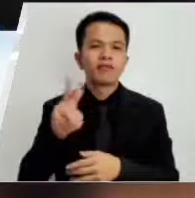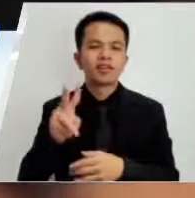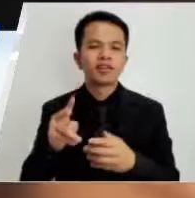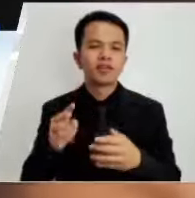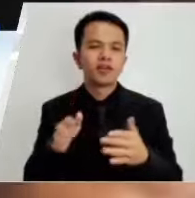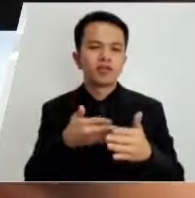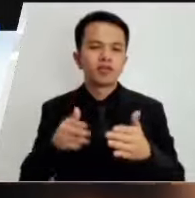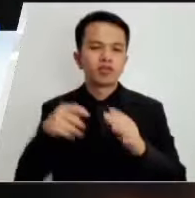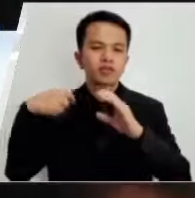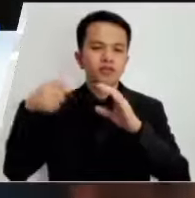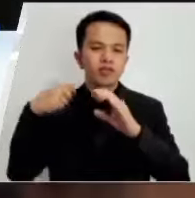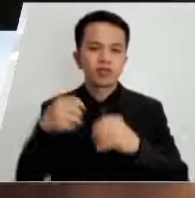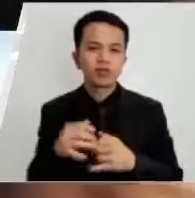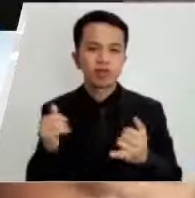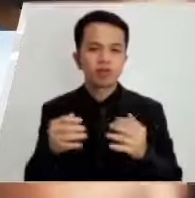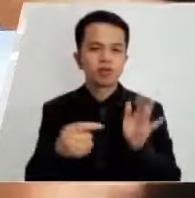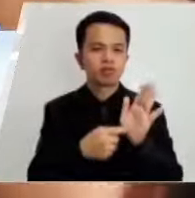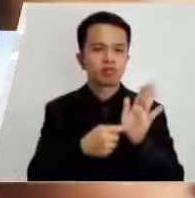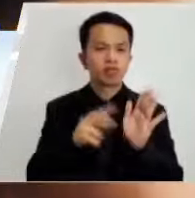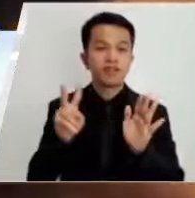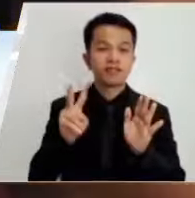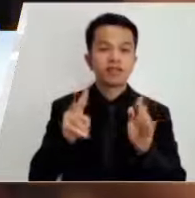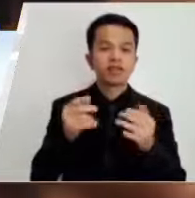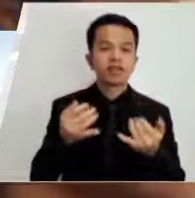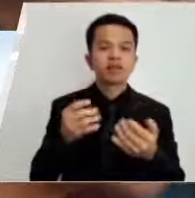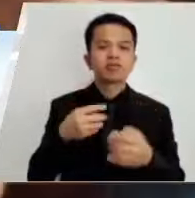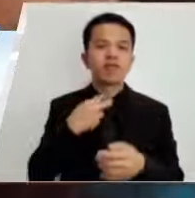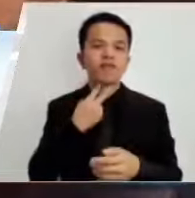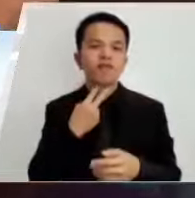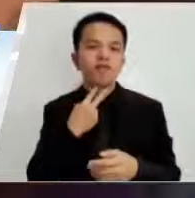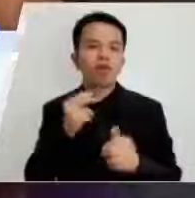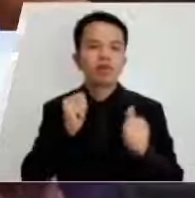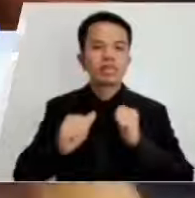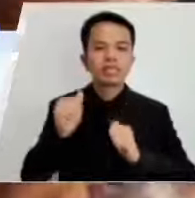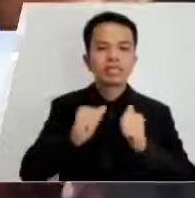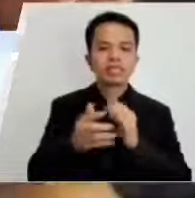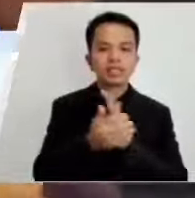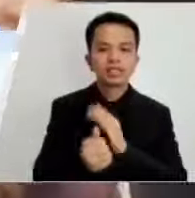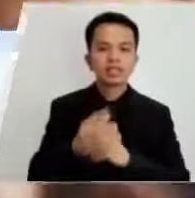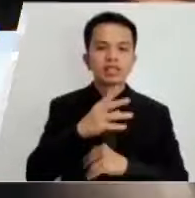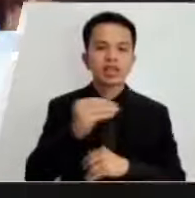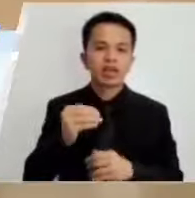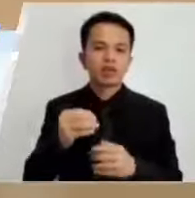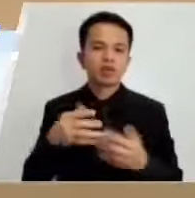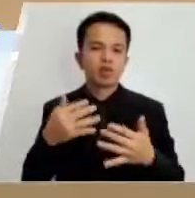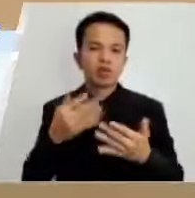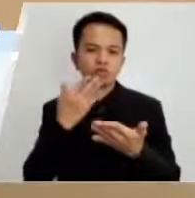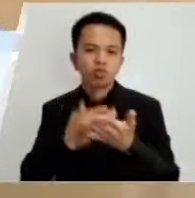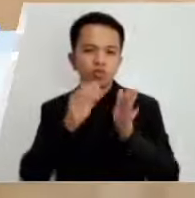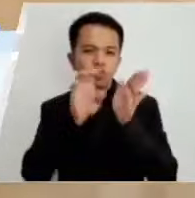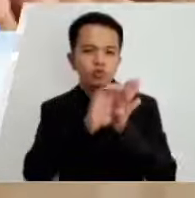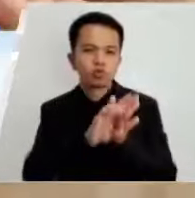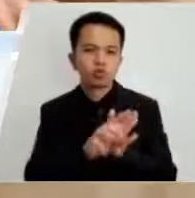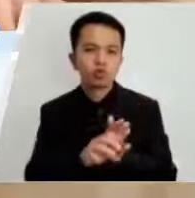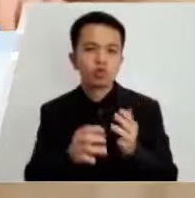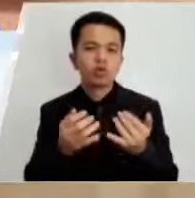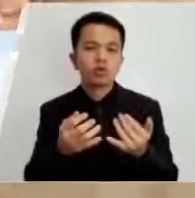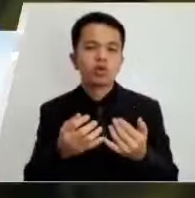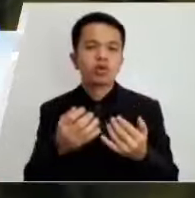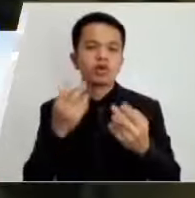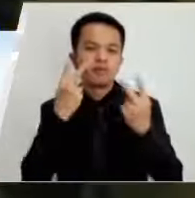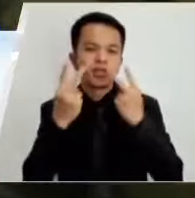V ang kanyang deep voice, acting skills at top-tier visuals. Kaya naman talagang